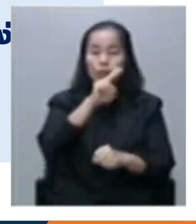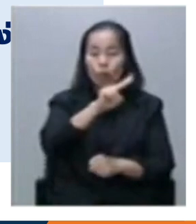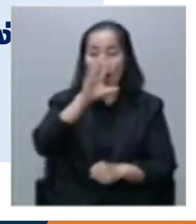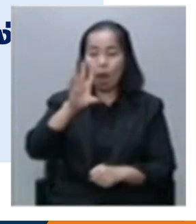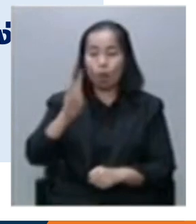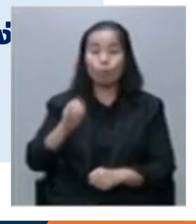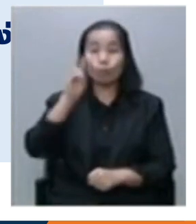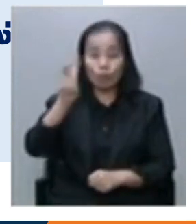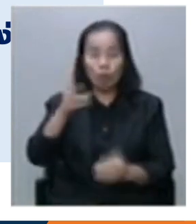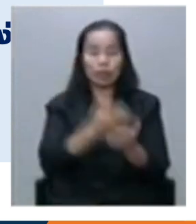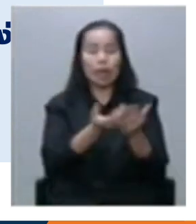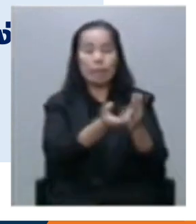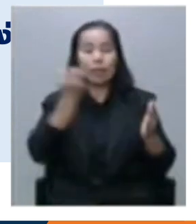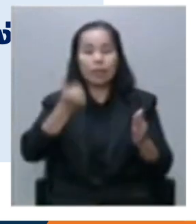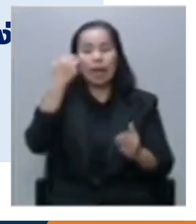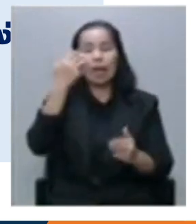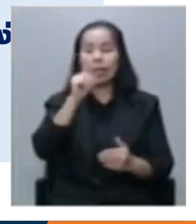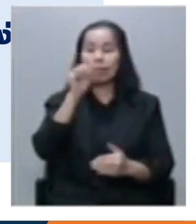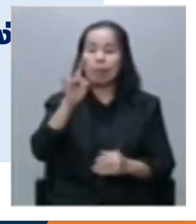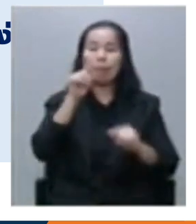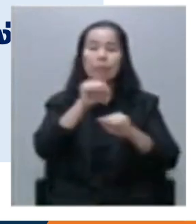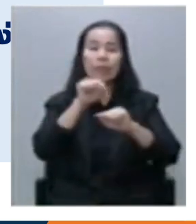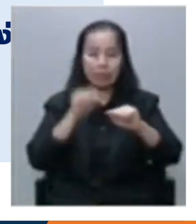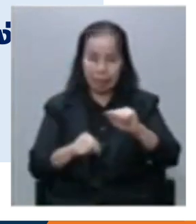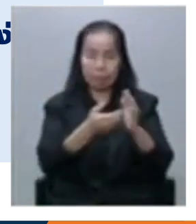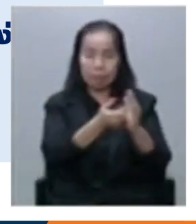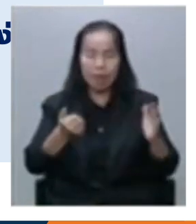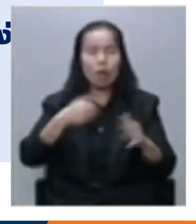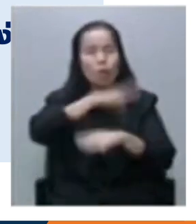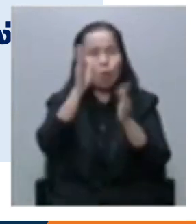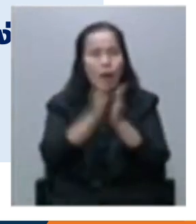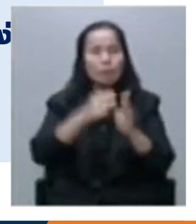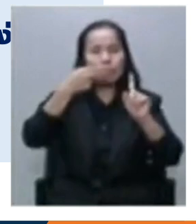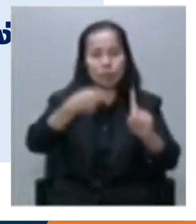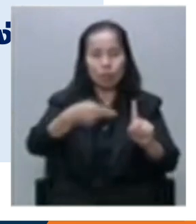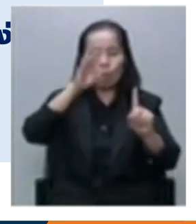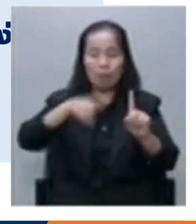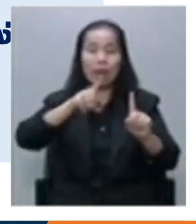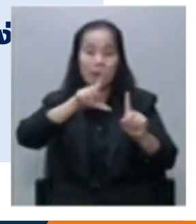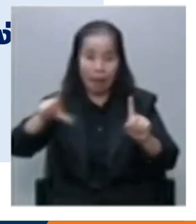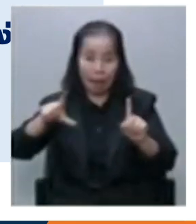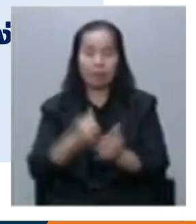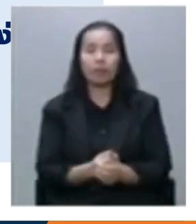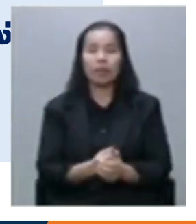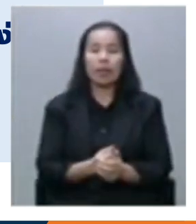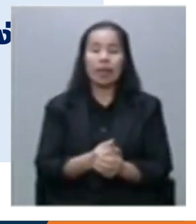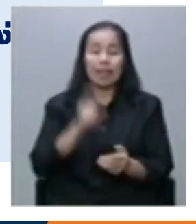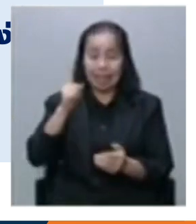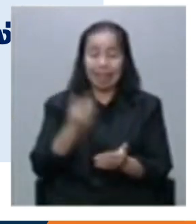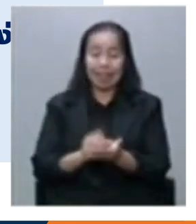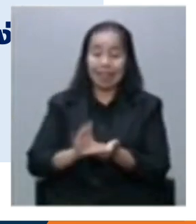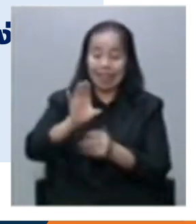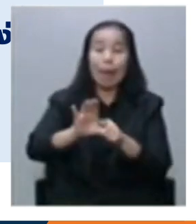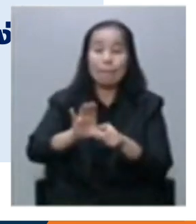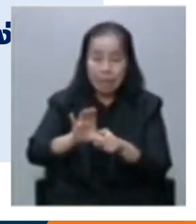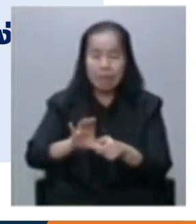เบิกจ่ายไปเพียงแค่ 48% พูดง่ายๆก็คือ 16,000 กว่าล้านบาทตั้งงบประมาณไปแต่ไม่ได้ใช้เ